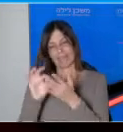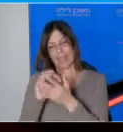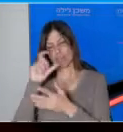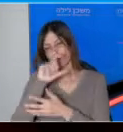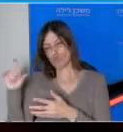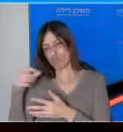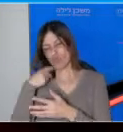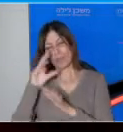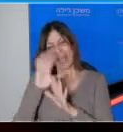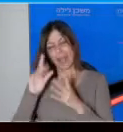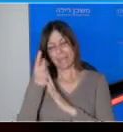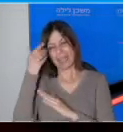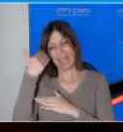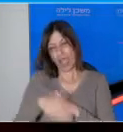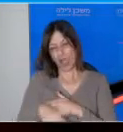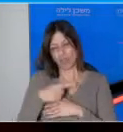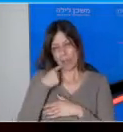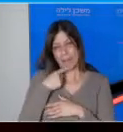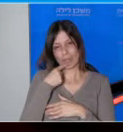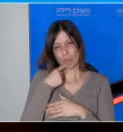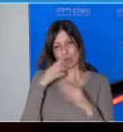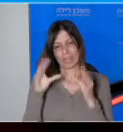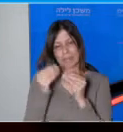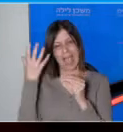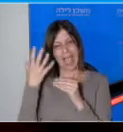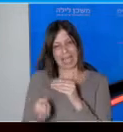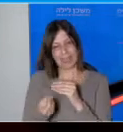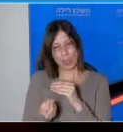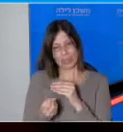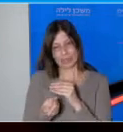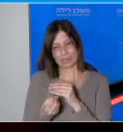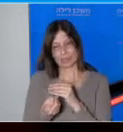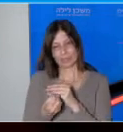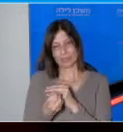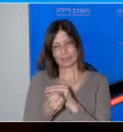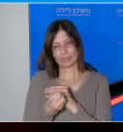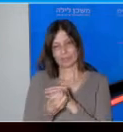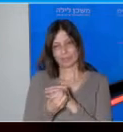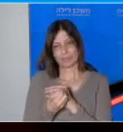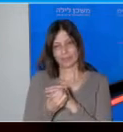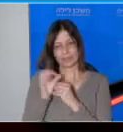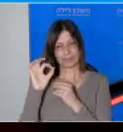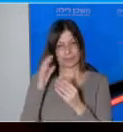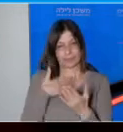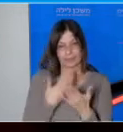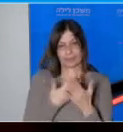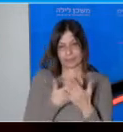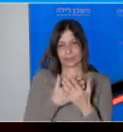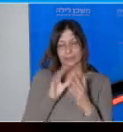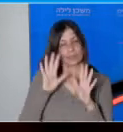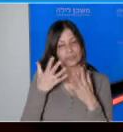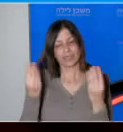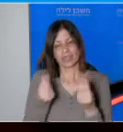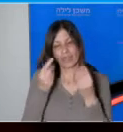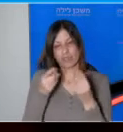שאנחנו רואים רק מהמקרה האחרון שהזכרנו עם ההקלטות של, של, של, של העדים, כנראה שהדברים שם מאוד מאוד